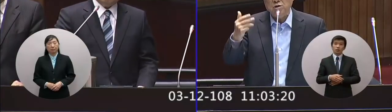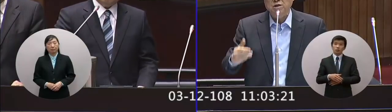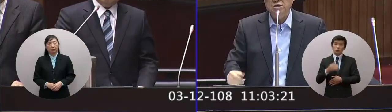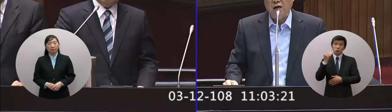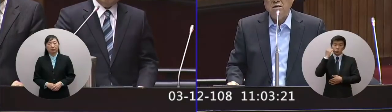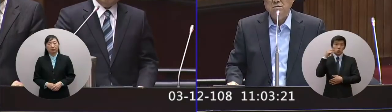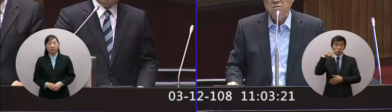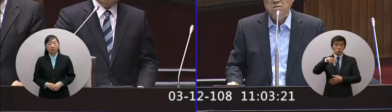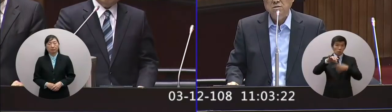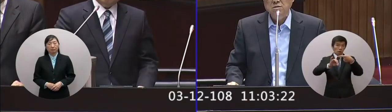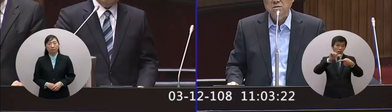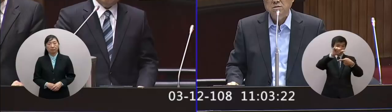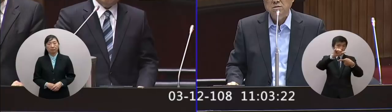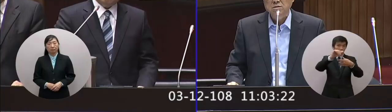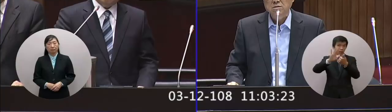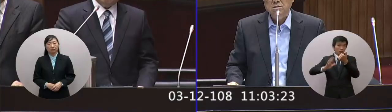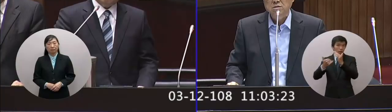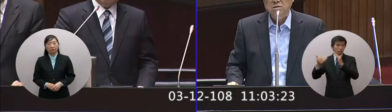对学校有什么影响？